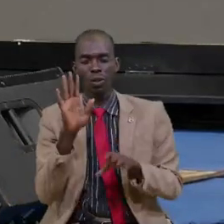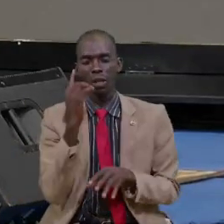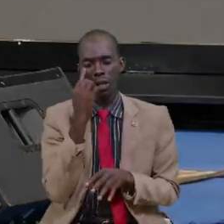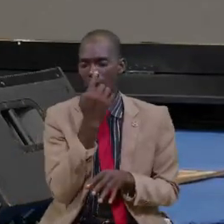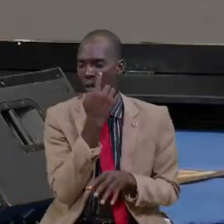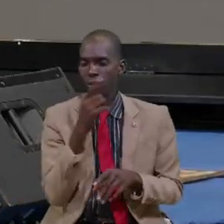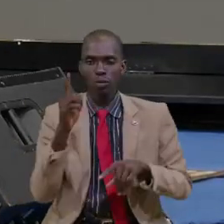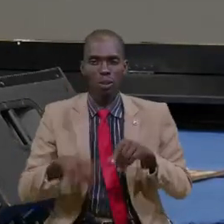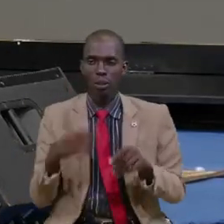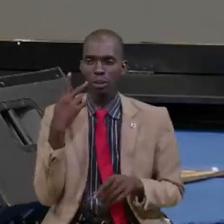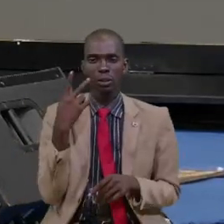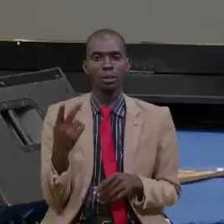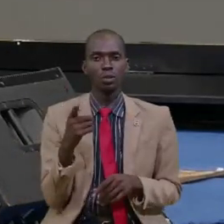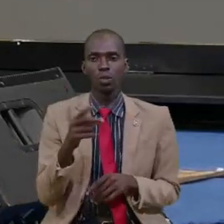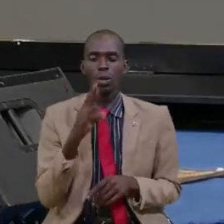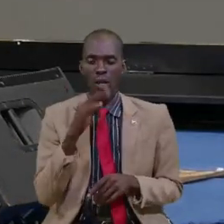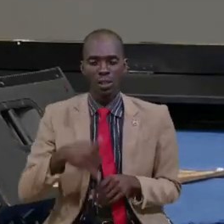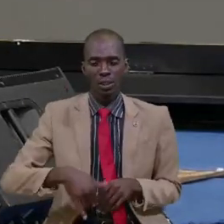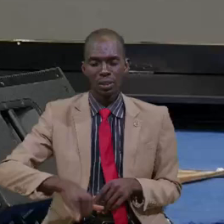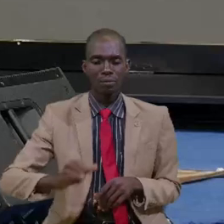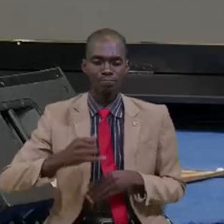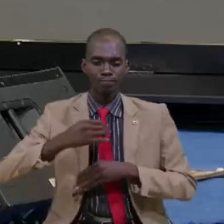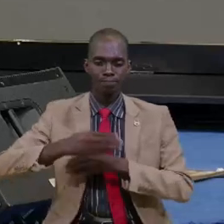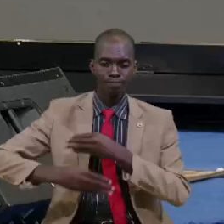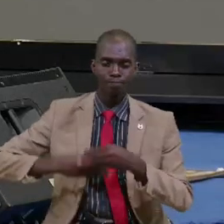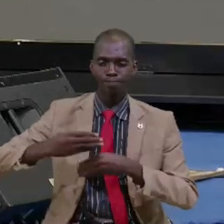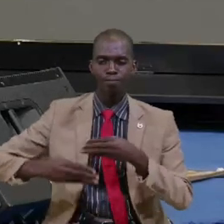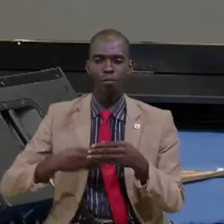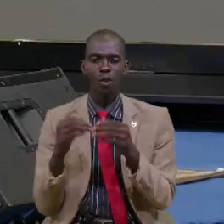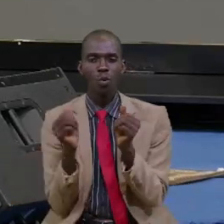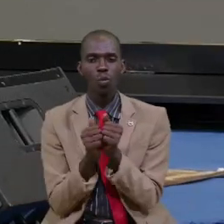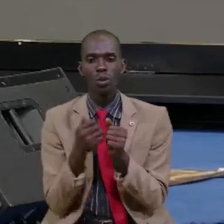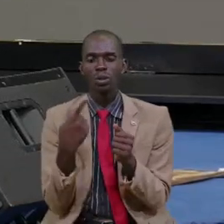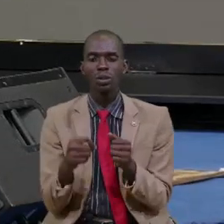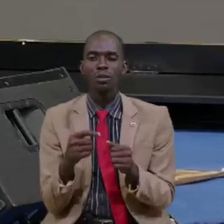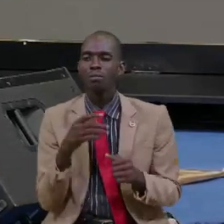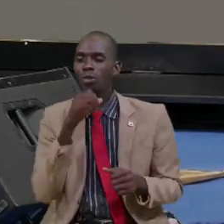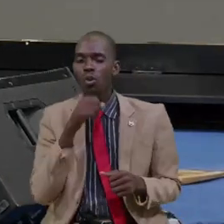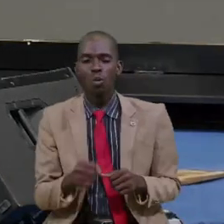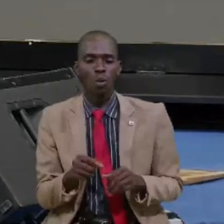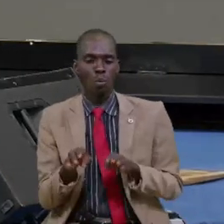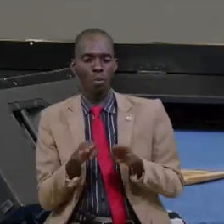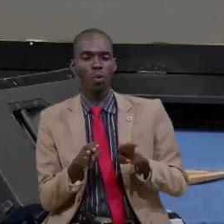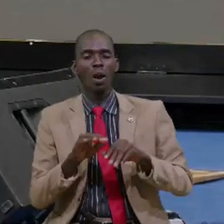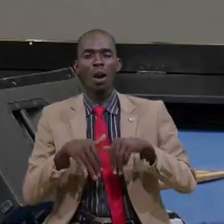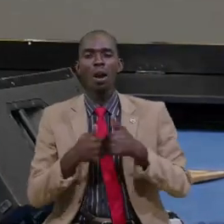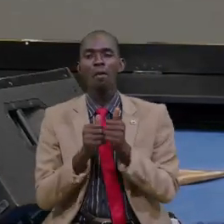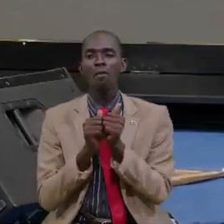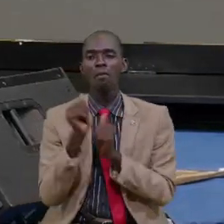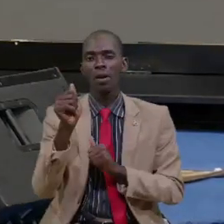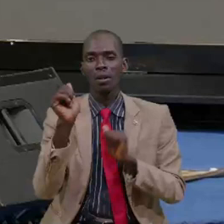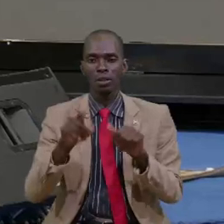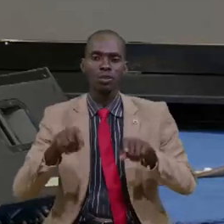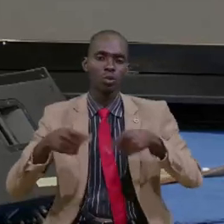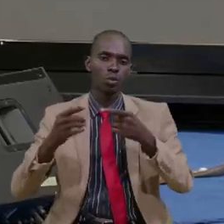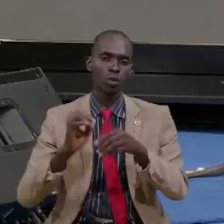et tu ne vois pas. Et tu es toujours lié par ces comportements. Est-ce que tu peux aller loin dans la vie?